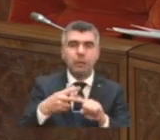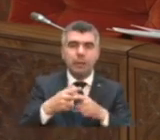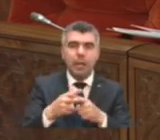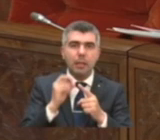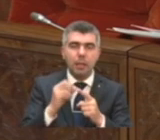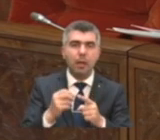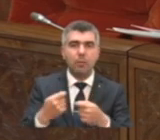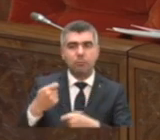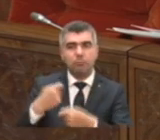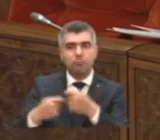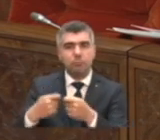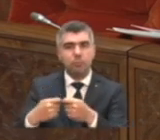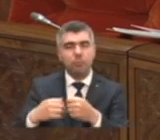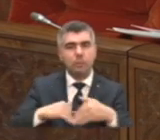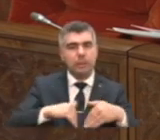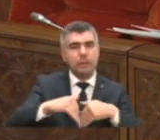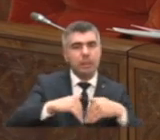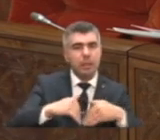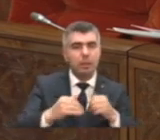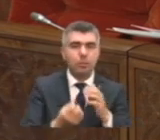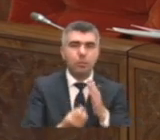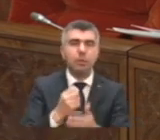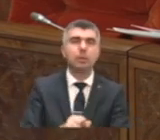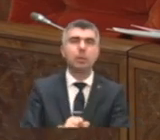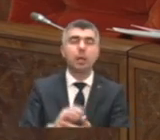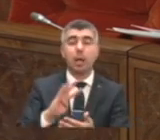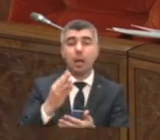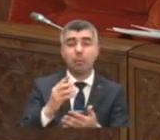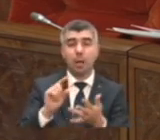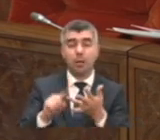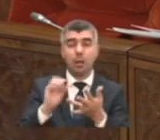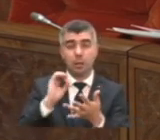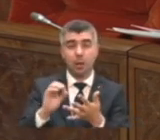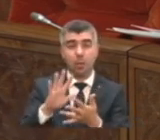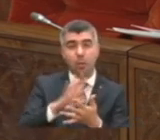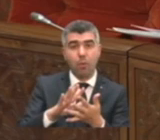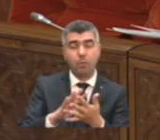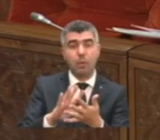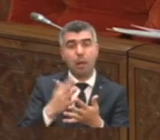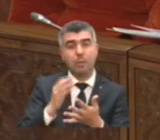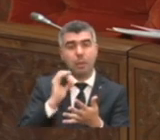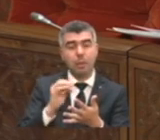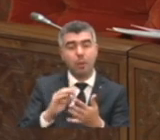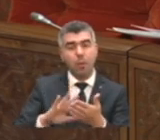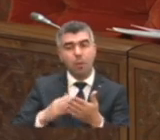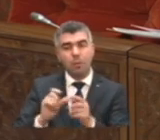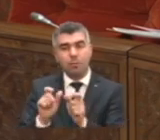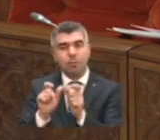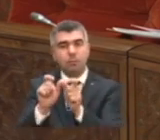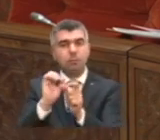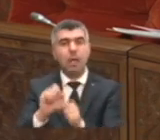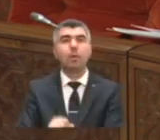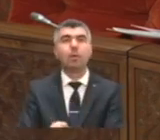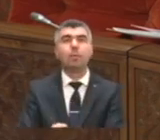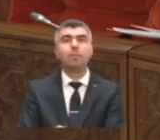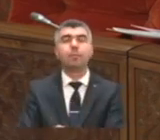البضائع، المحور الثالث بروز فاعلين رائدين، الرابع تطوير الكفاءة اللازمة، والخامس تحسين حكمة القطاع. وتماشيا